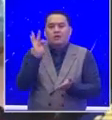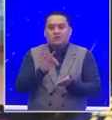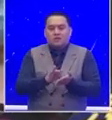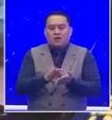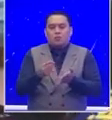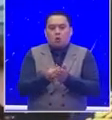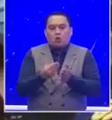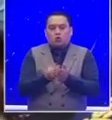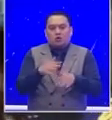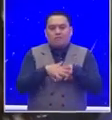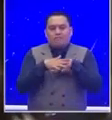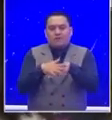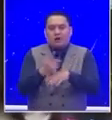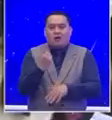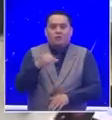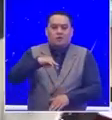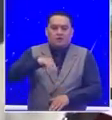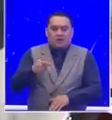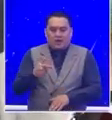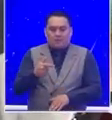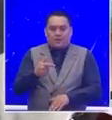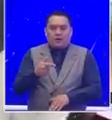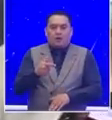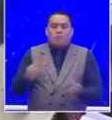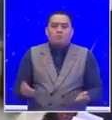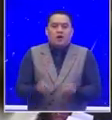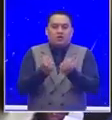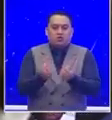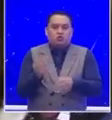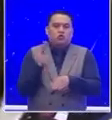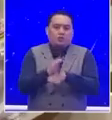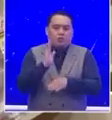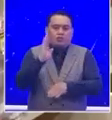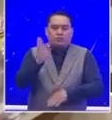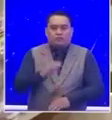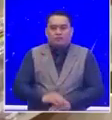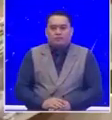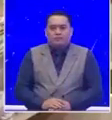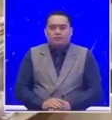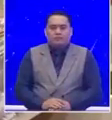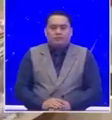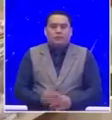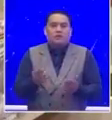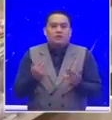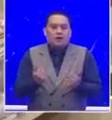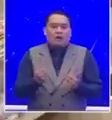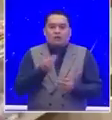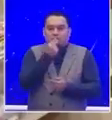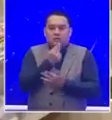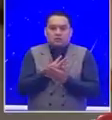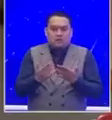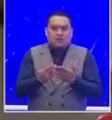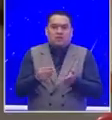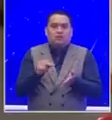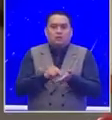областного бюджета нами выделено 1 миллиард тенге. Далее на поддержку будем выделять еще. И действительно, цены на продукты